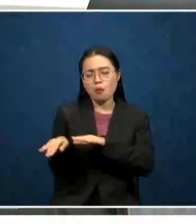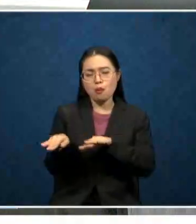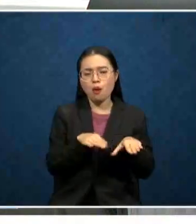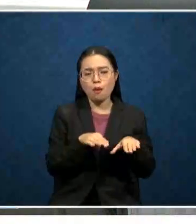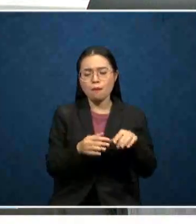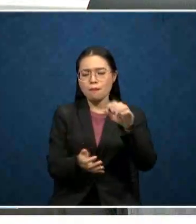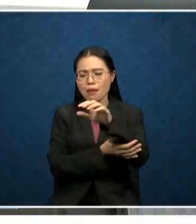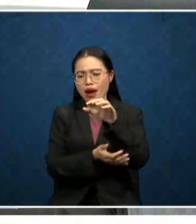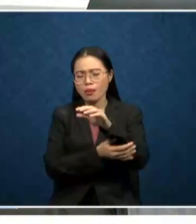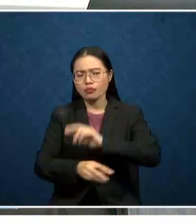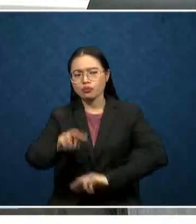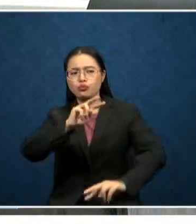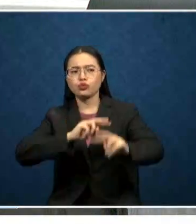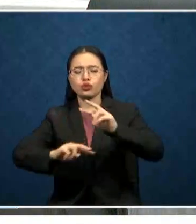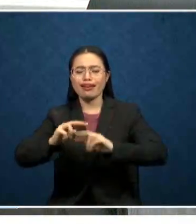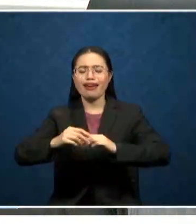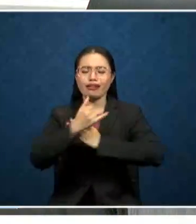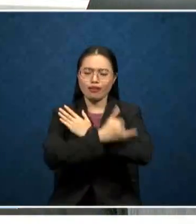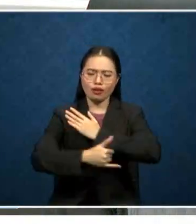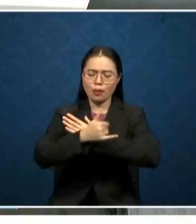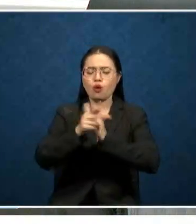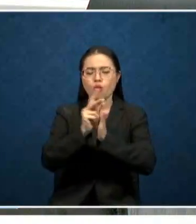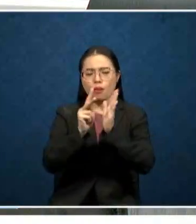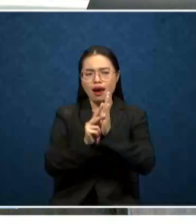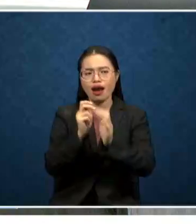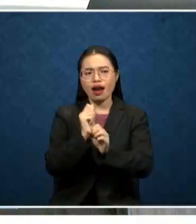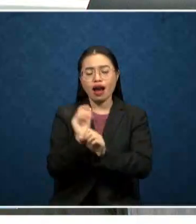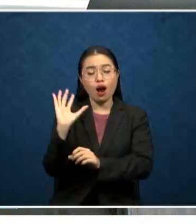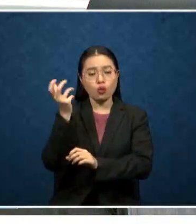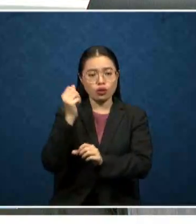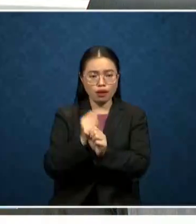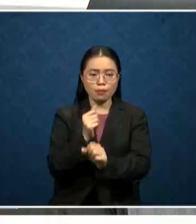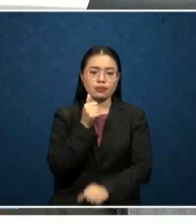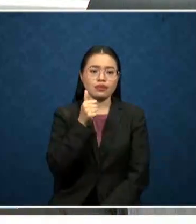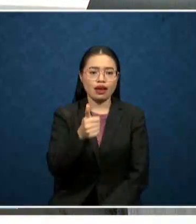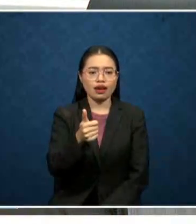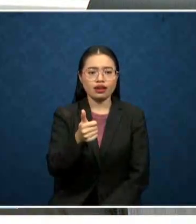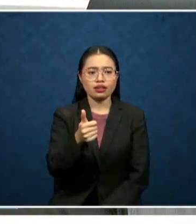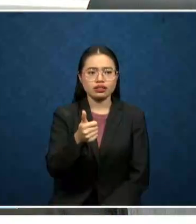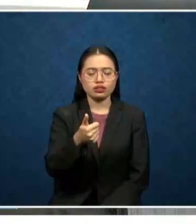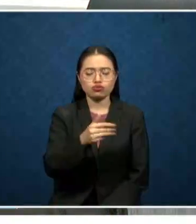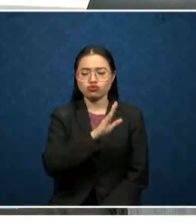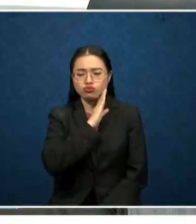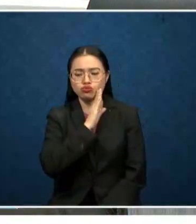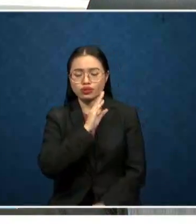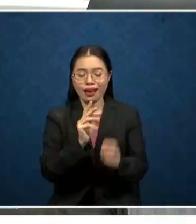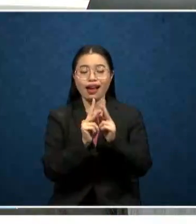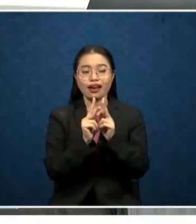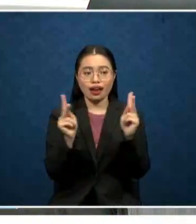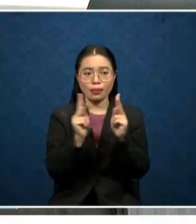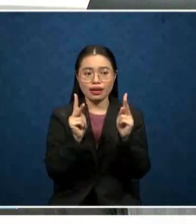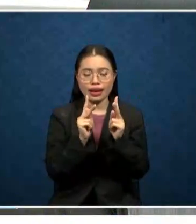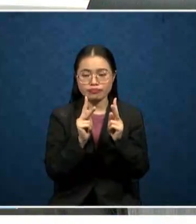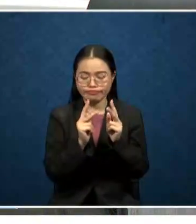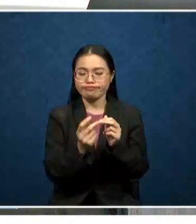กับเคาน์เตอร์พาร์ทในประเทศนั้นๆได้นะครับอันนี้ก็ เป็นสิ่งที่อยากจะถ้าหากว่ากรรมาธิการจะให้ข้อมูล